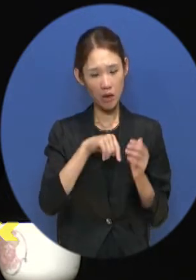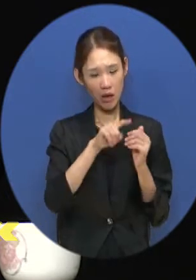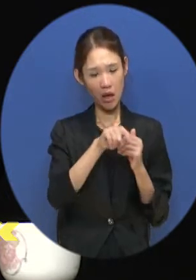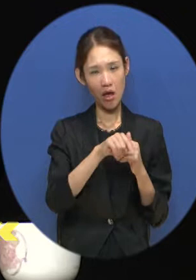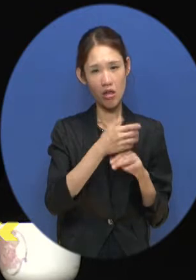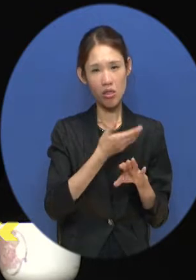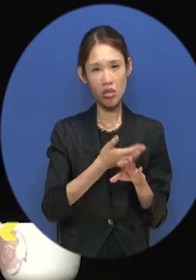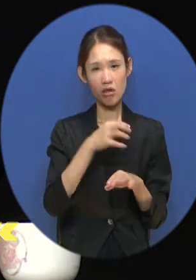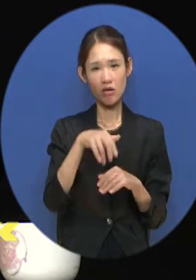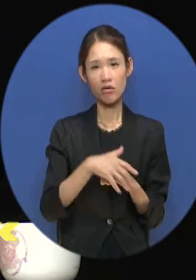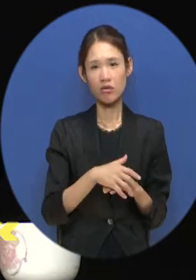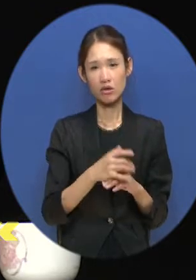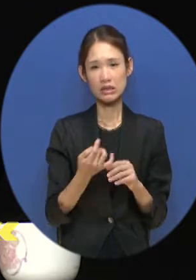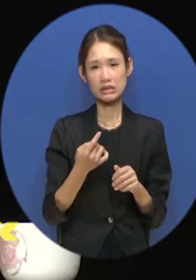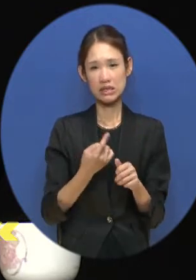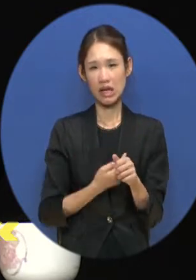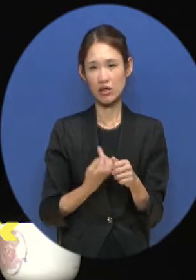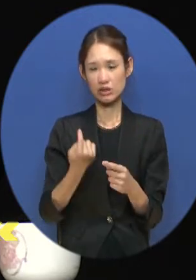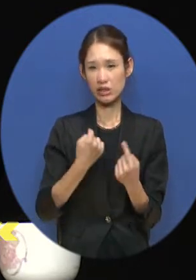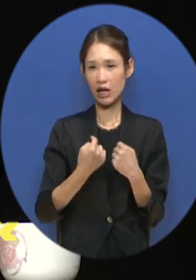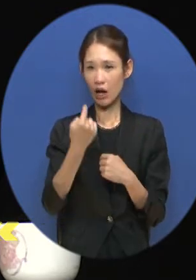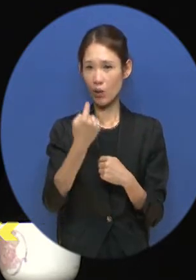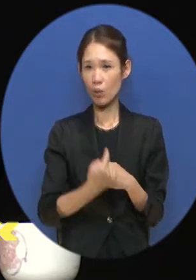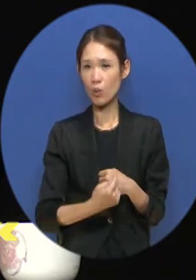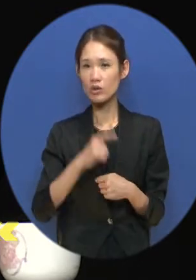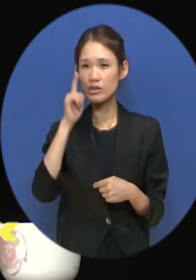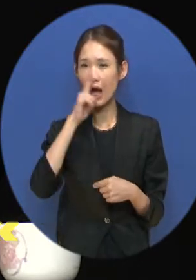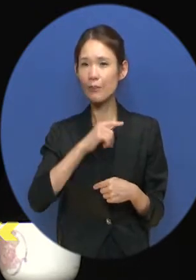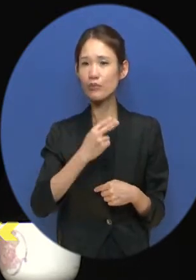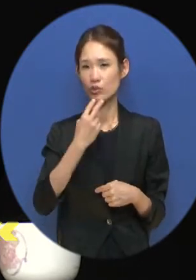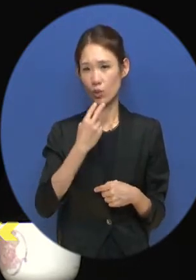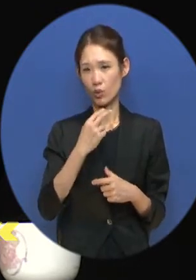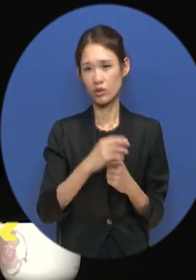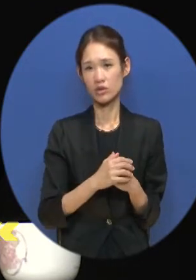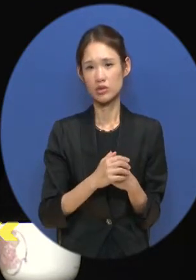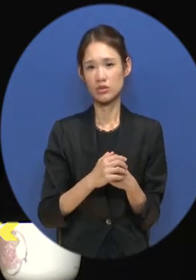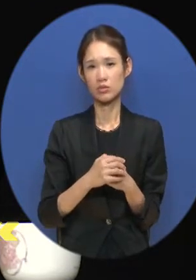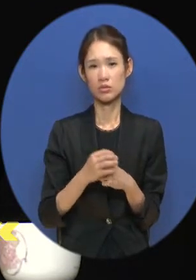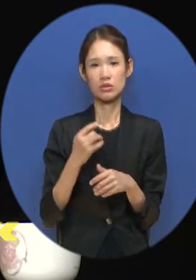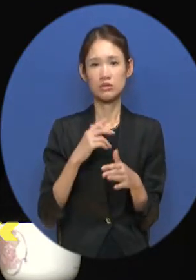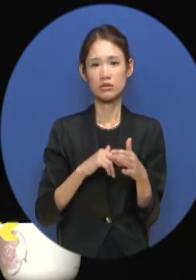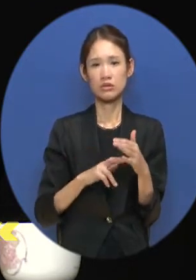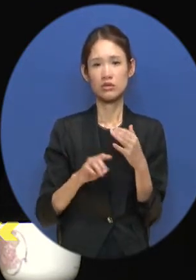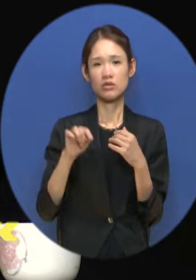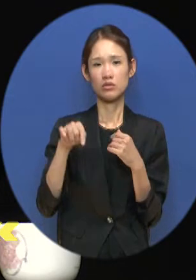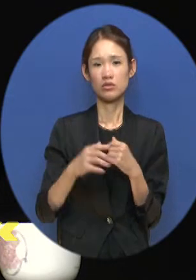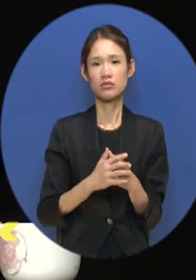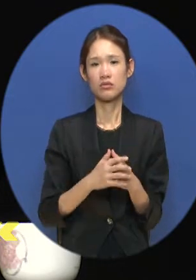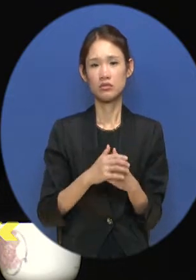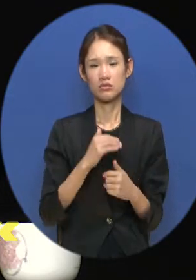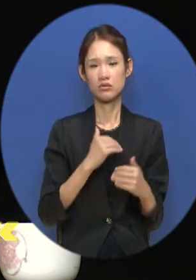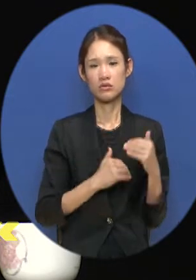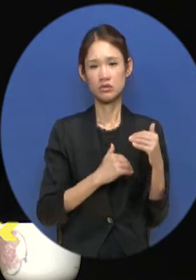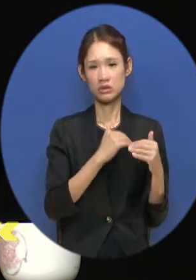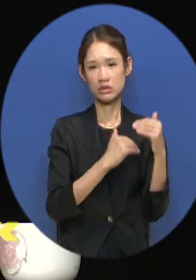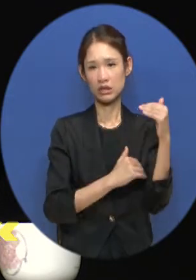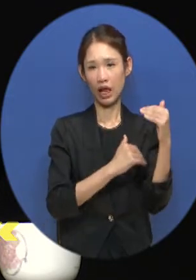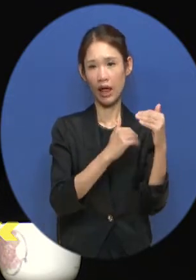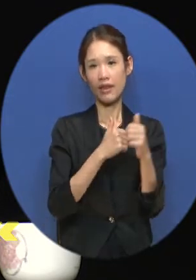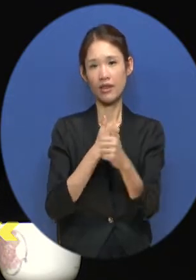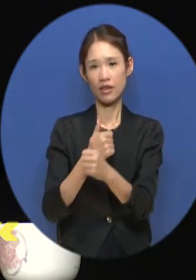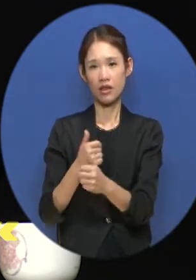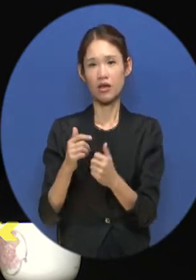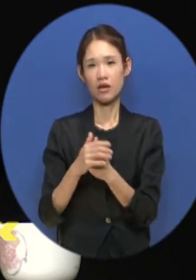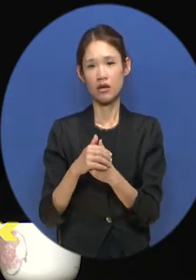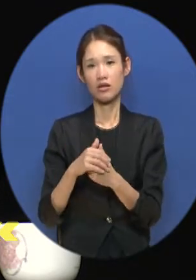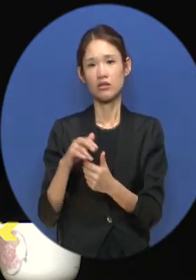나쁘면 자연히 이제 유입되는 공기도 나쁠 수가 있고 또 지하철역에서도 이제 층에 따라서